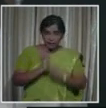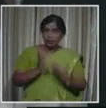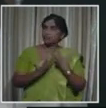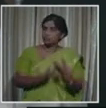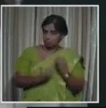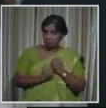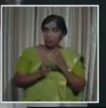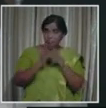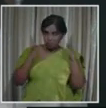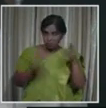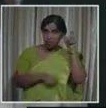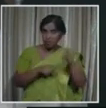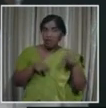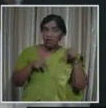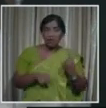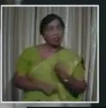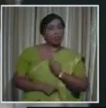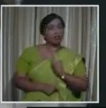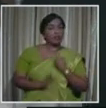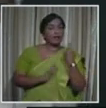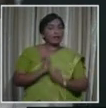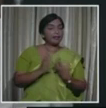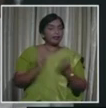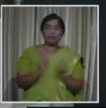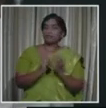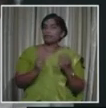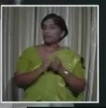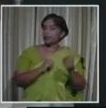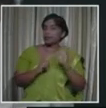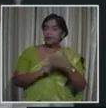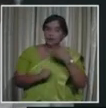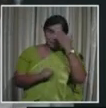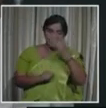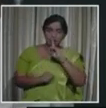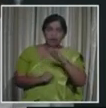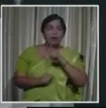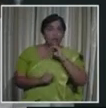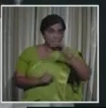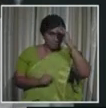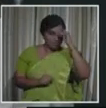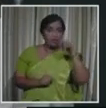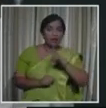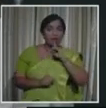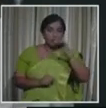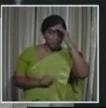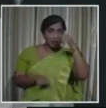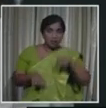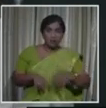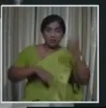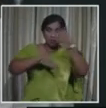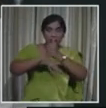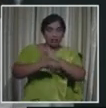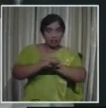තියනවාද බොහෝ කණ්ඩායම් අද තනි පුද්ගලෝ නීතිය අරගෙන ඒ නිසා අපි ඉල්ලීමක් කරනවා කථානායකවරයාගෙන් කථානායකවරයා මේ වෙලාවේ මූලස්සරේ